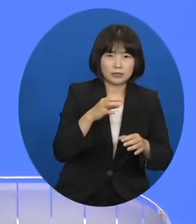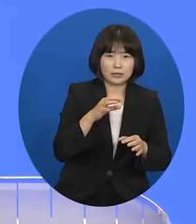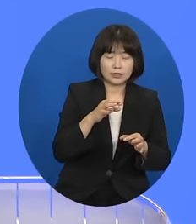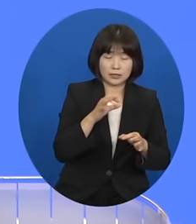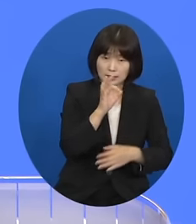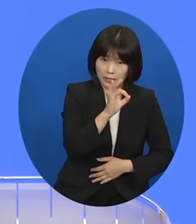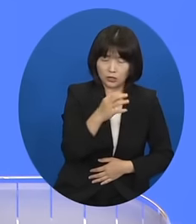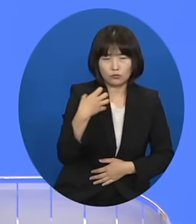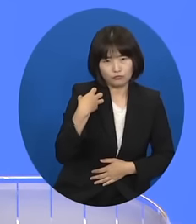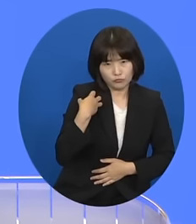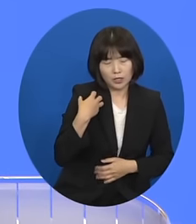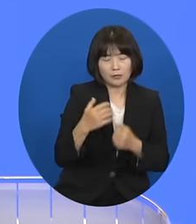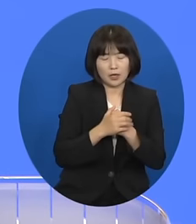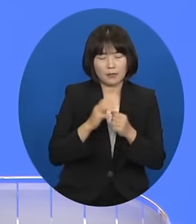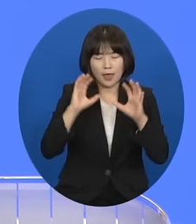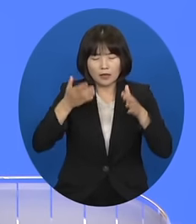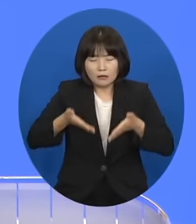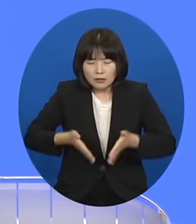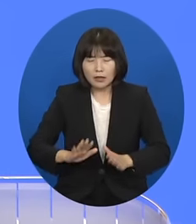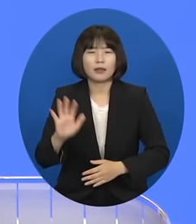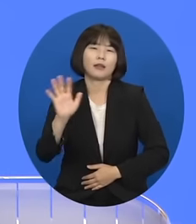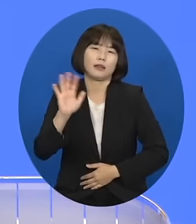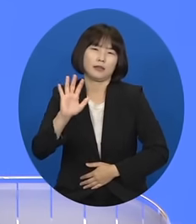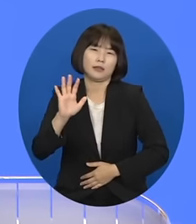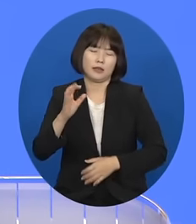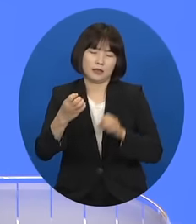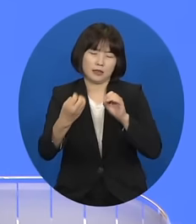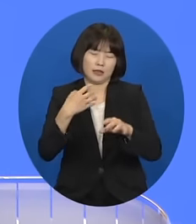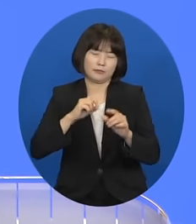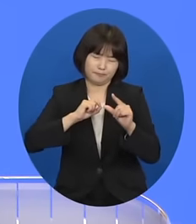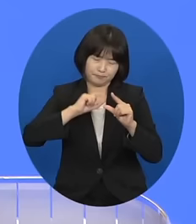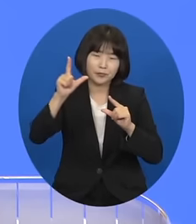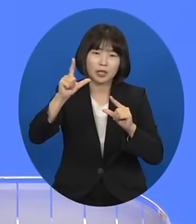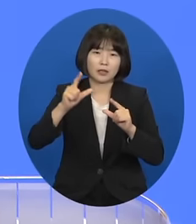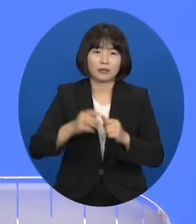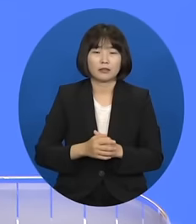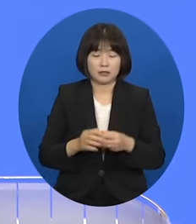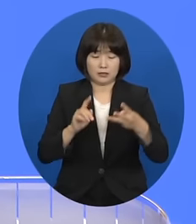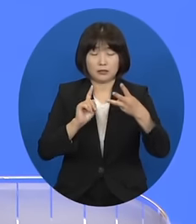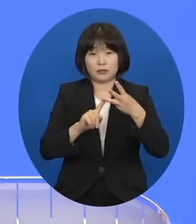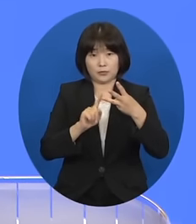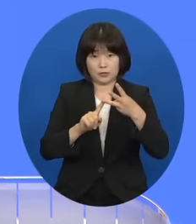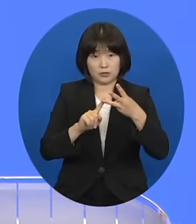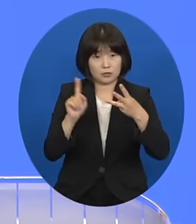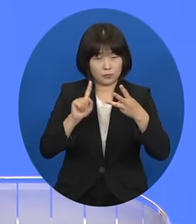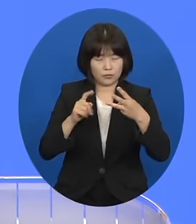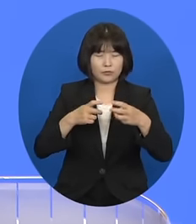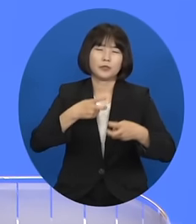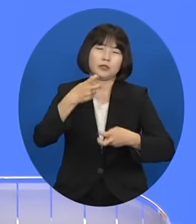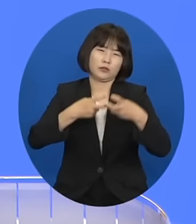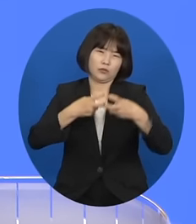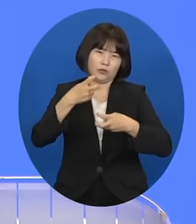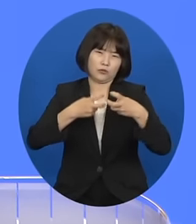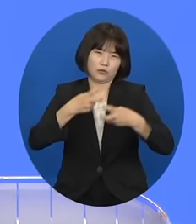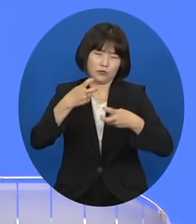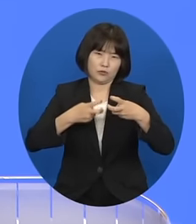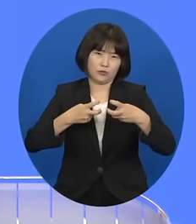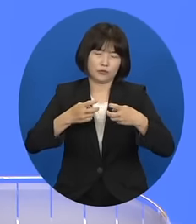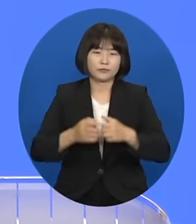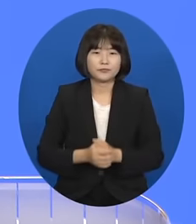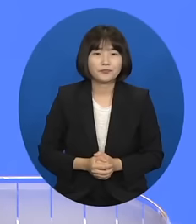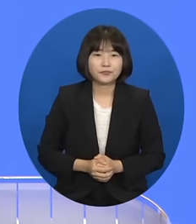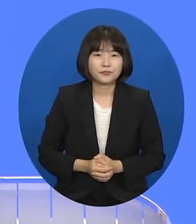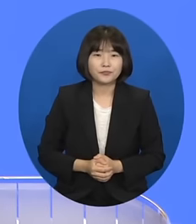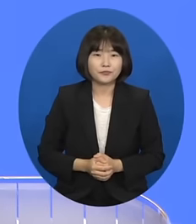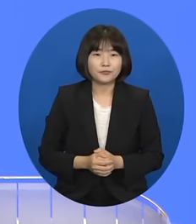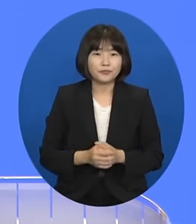때문에 자녀를 낳지 않는다, 이 답변이 있었다는 거예요. 자, 세 번째 영향은 미디어의 영향도 있습니다. 육아